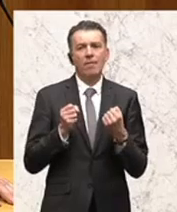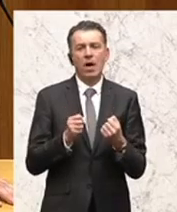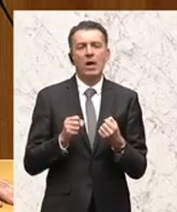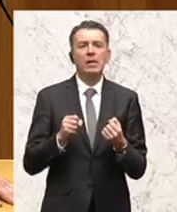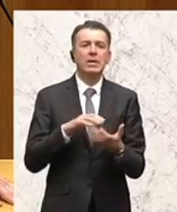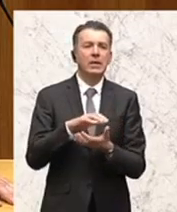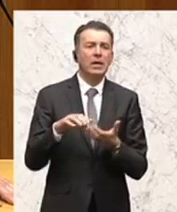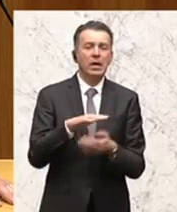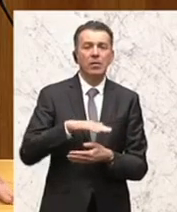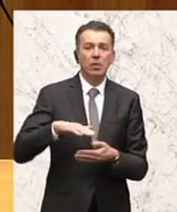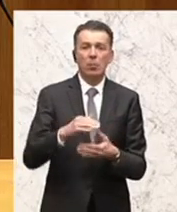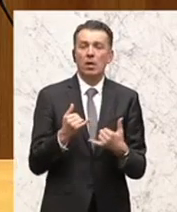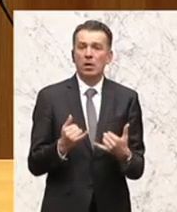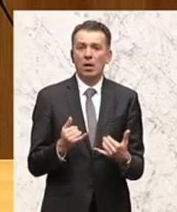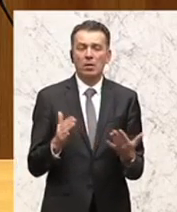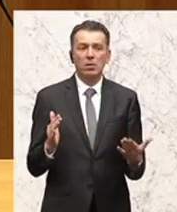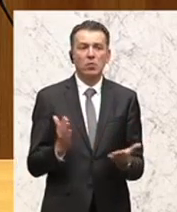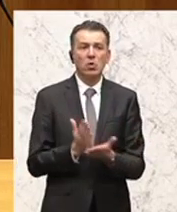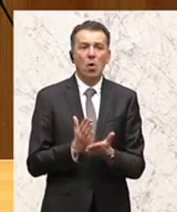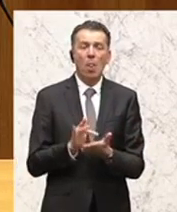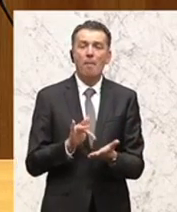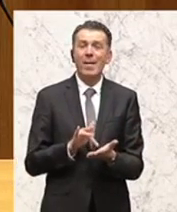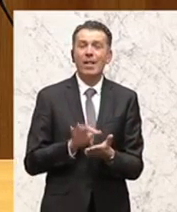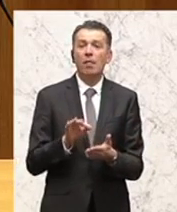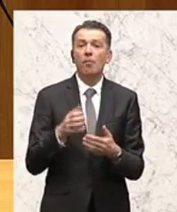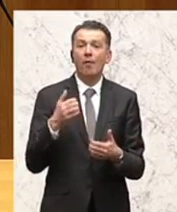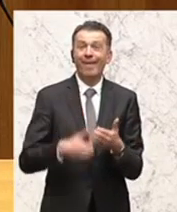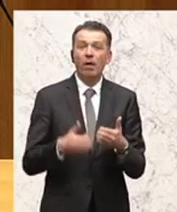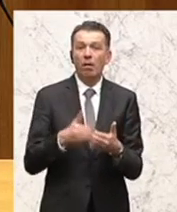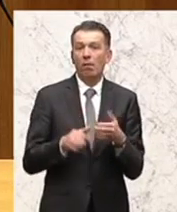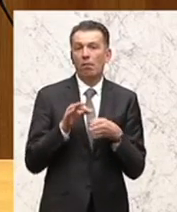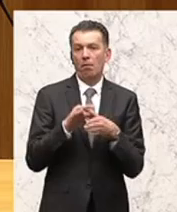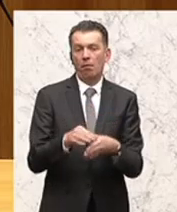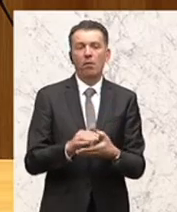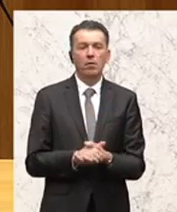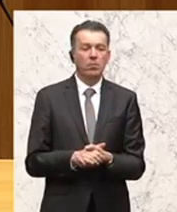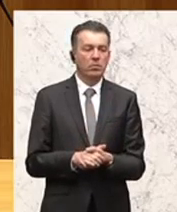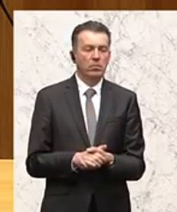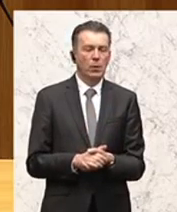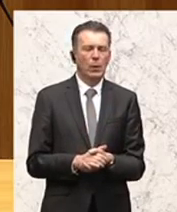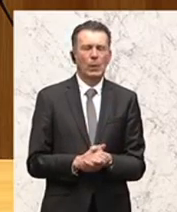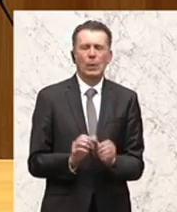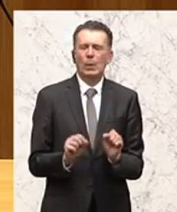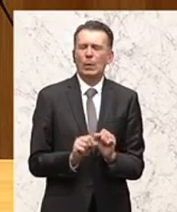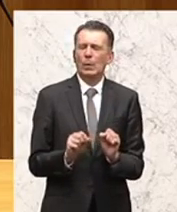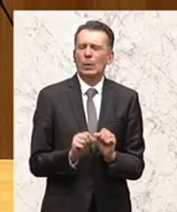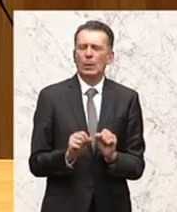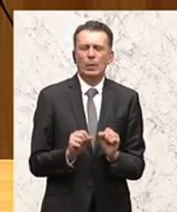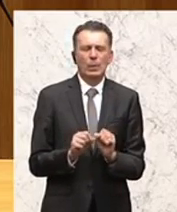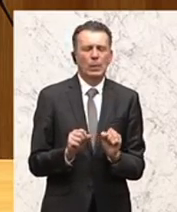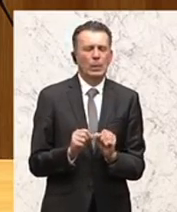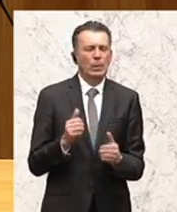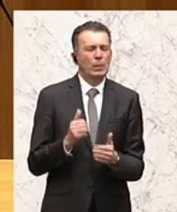in Kriegsherden ist mittlerweile ein Mittel für die Kriegsführung, und das ist eines der schlimmsten Mittel der